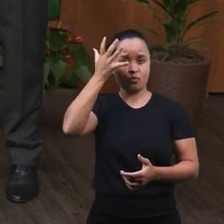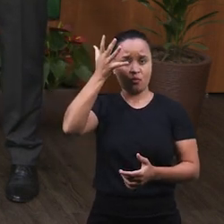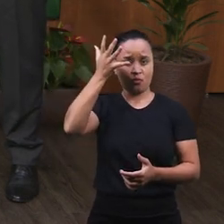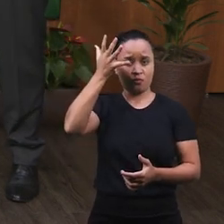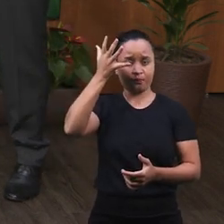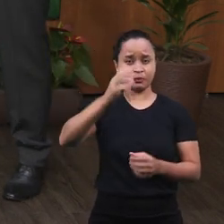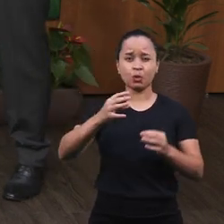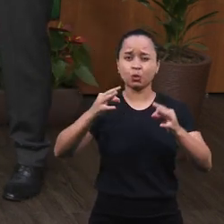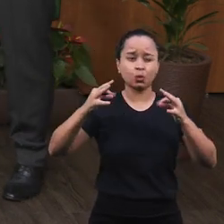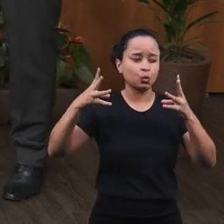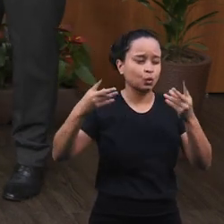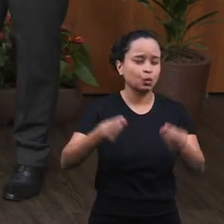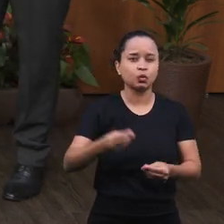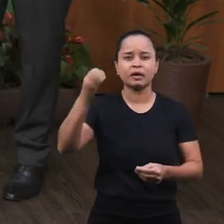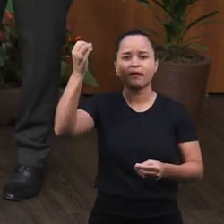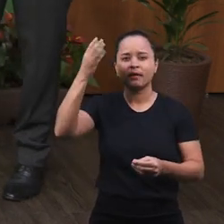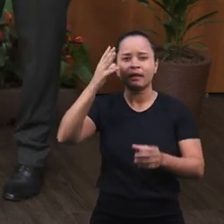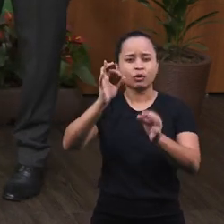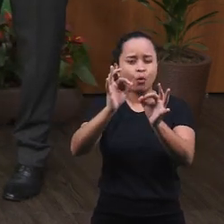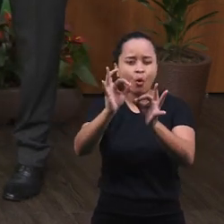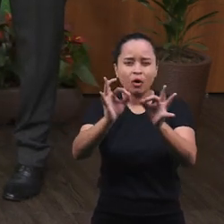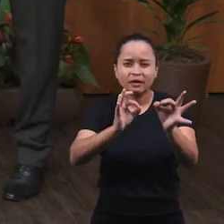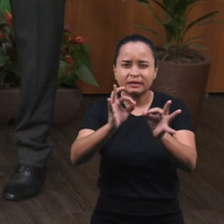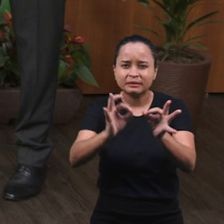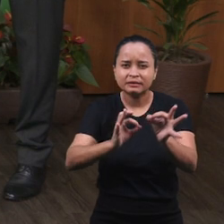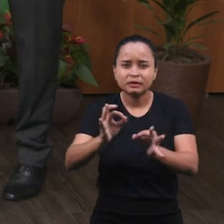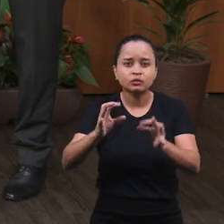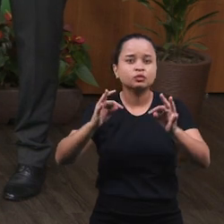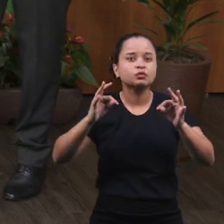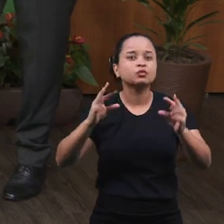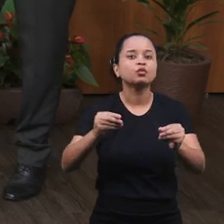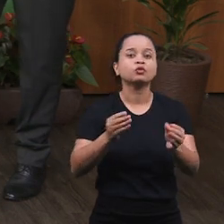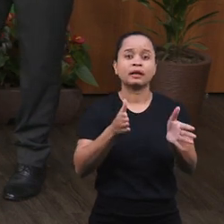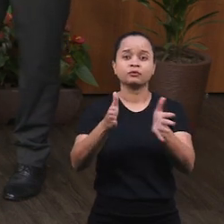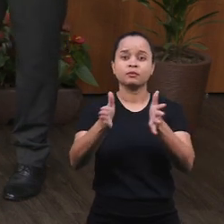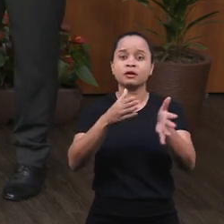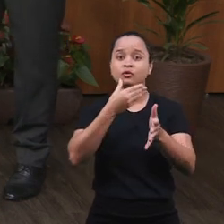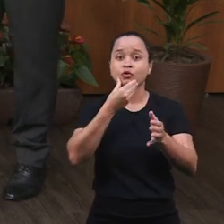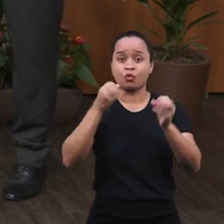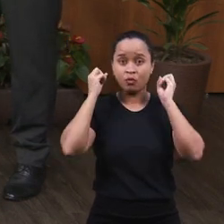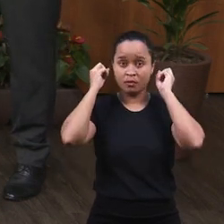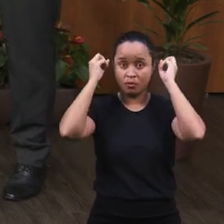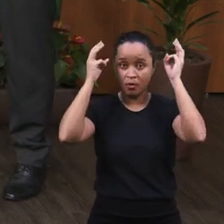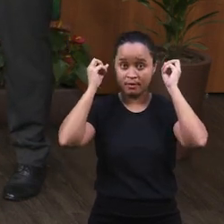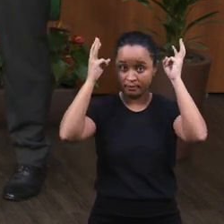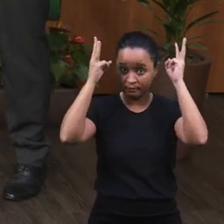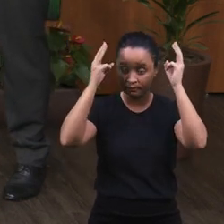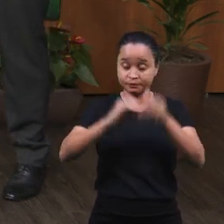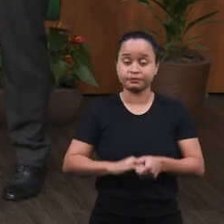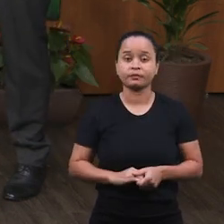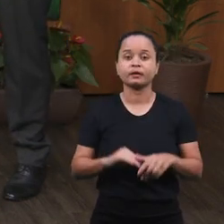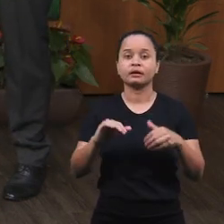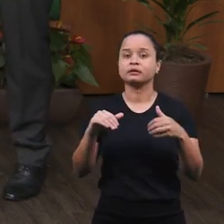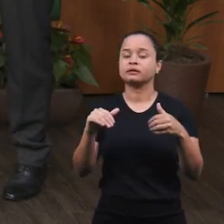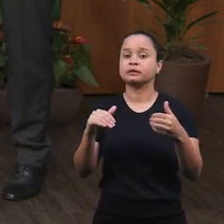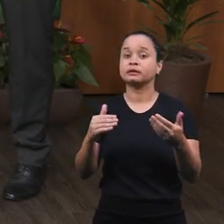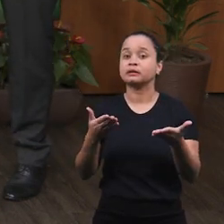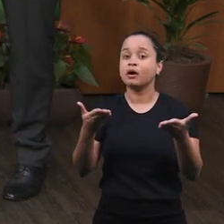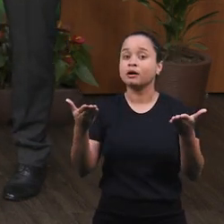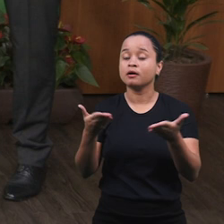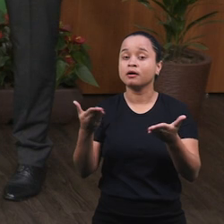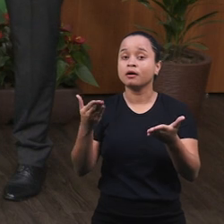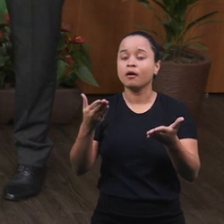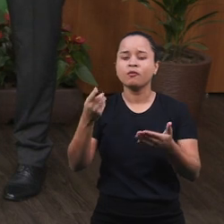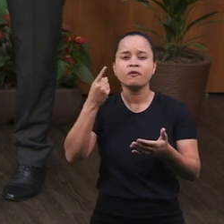Dieu, révélé par Dieu, complètement révélé, orienté à l'époque de Moïse. Et nous allons voir donc